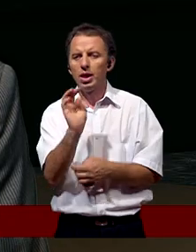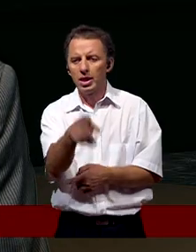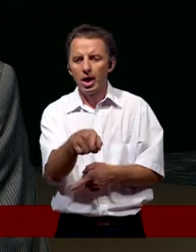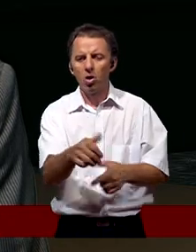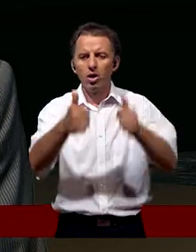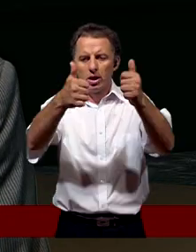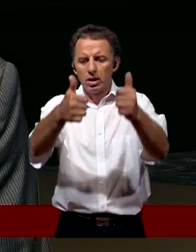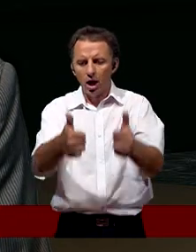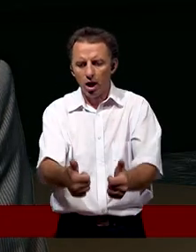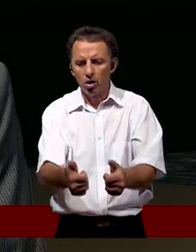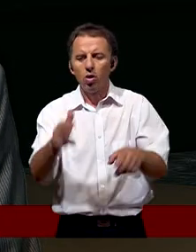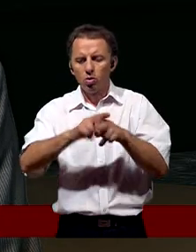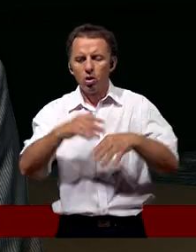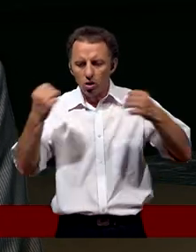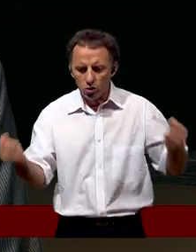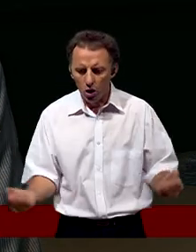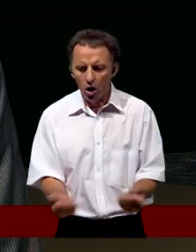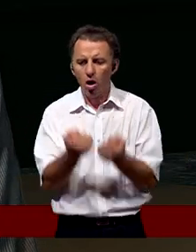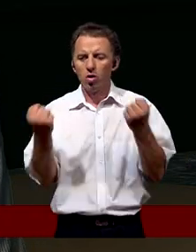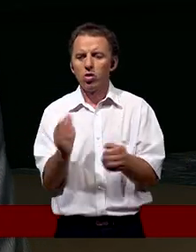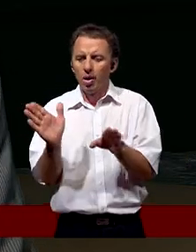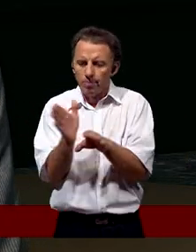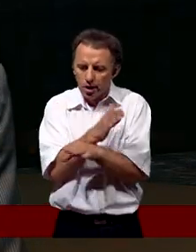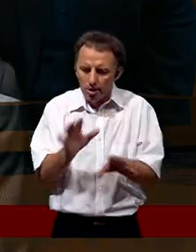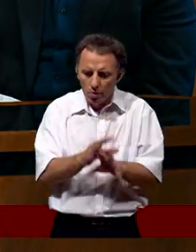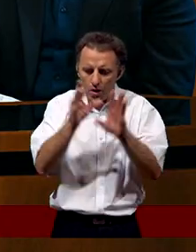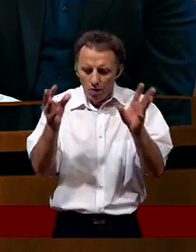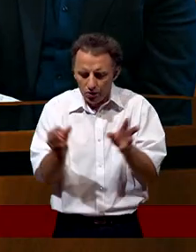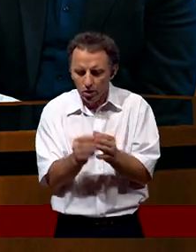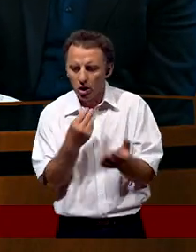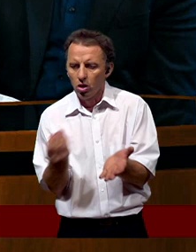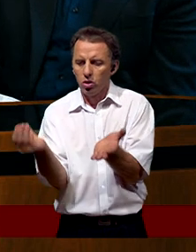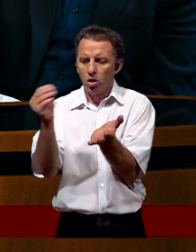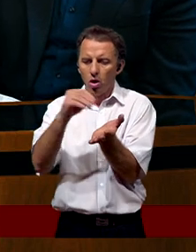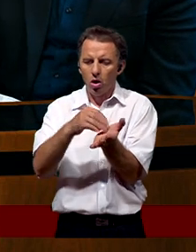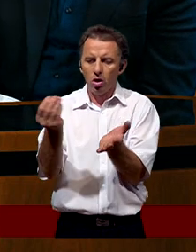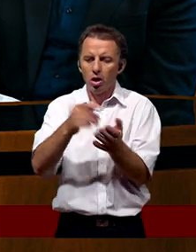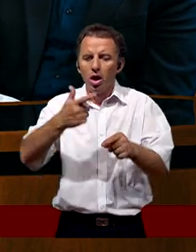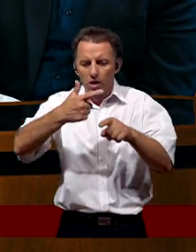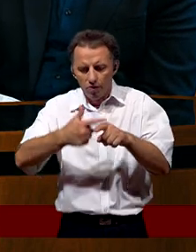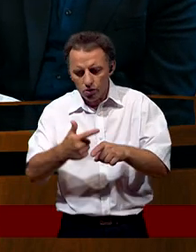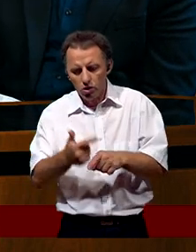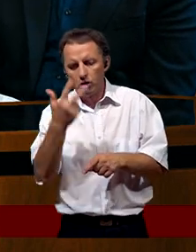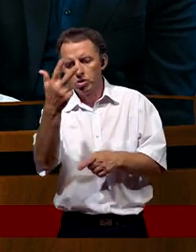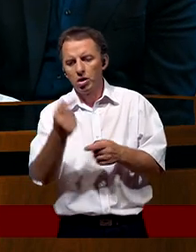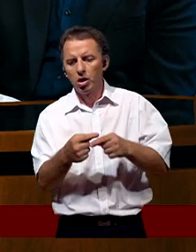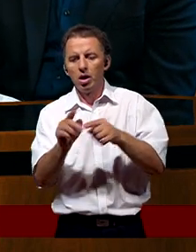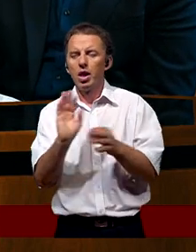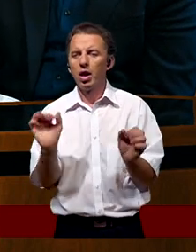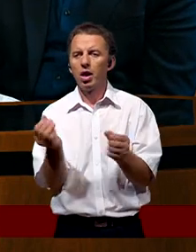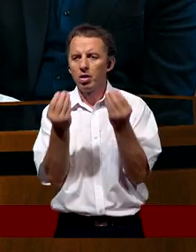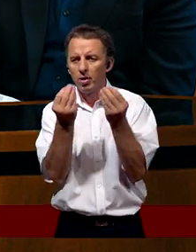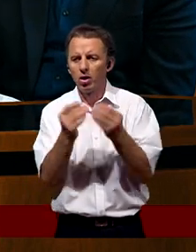stanu. Tak, więc dążmy mimo wszystko. Tak. Ja bym jeszcze dodała werset 23 wręcz do tego, on